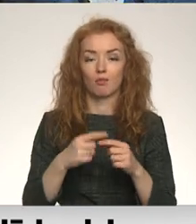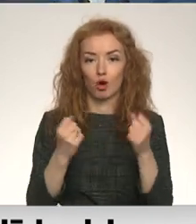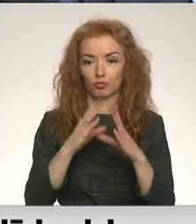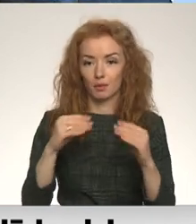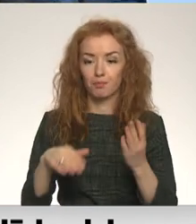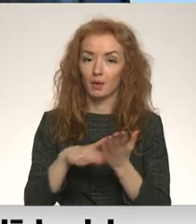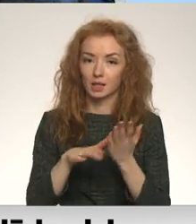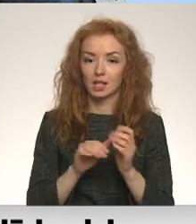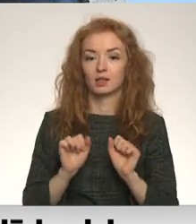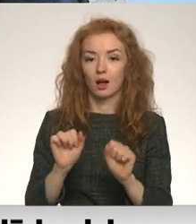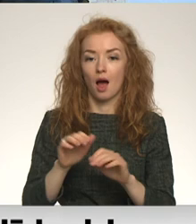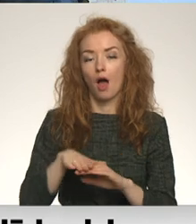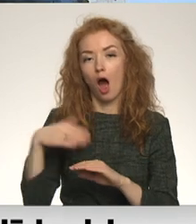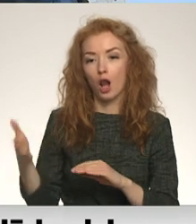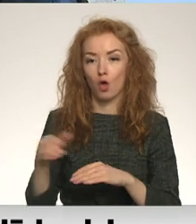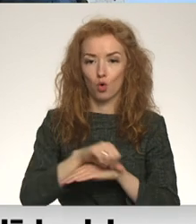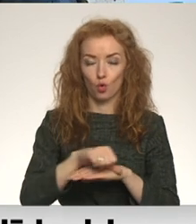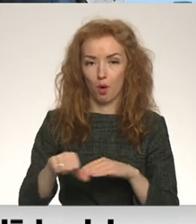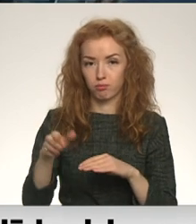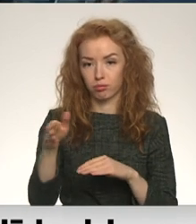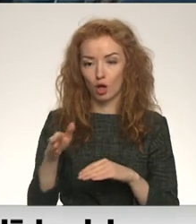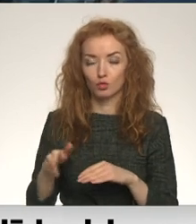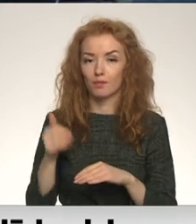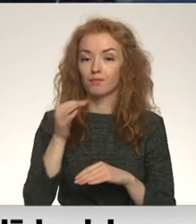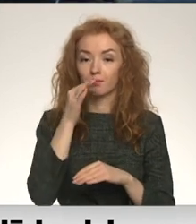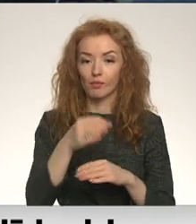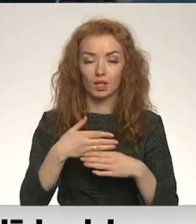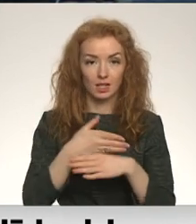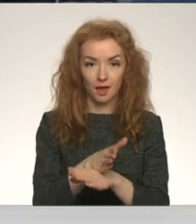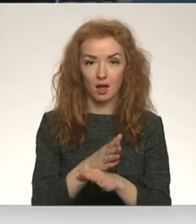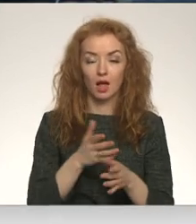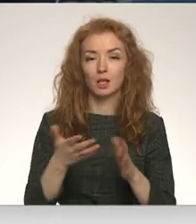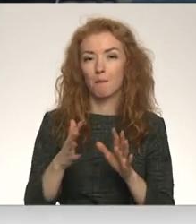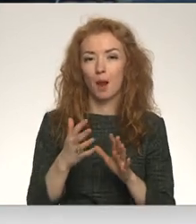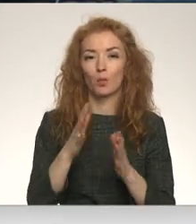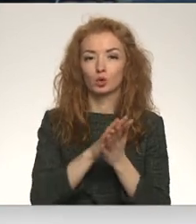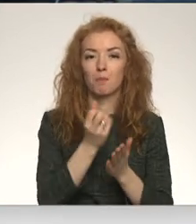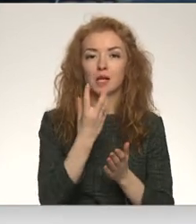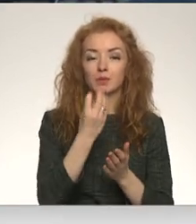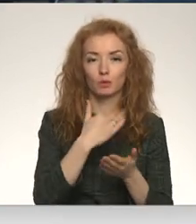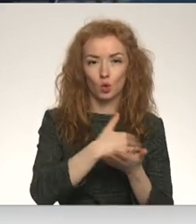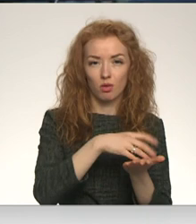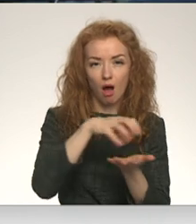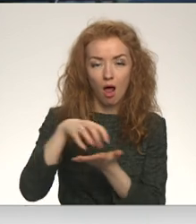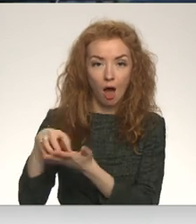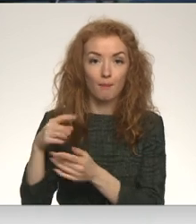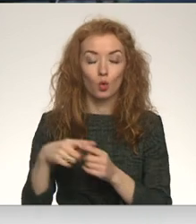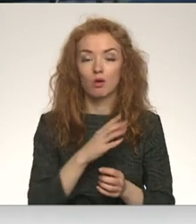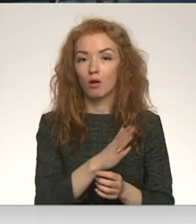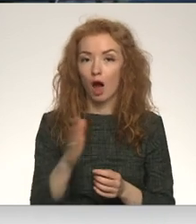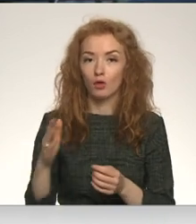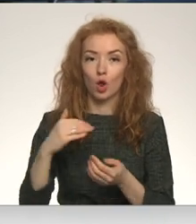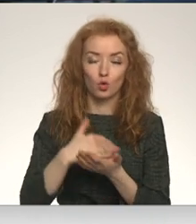Eiropas ārējo robežu. Pamatā tiks sadalītas uz 15 robežu apsardzības nodaļām. Līdzīgi uz katru